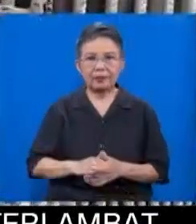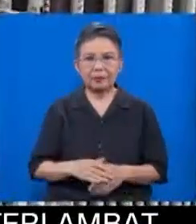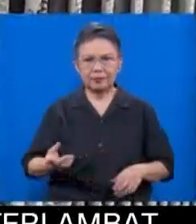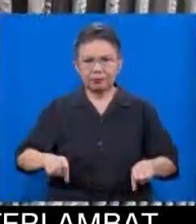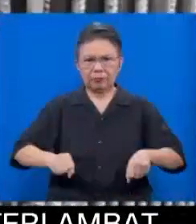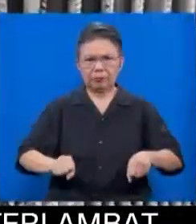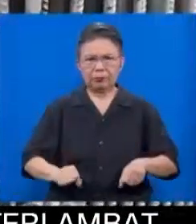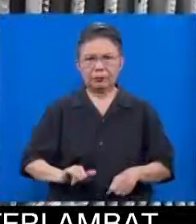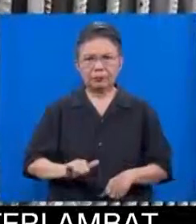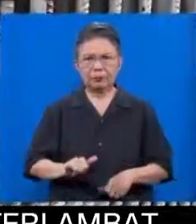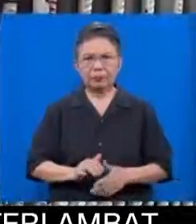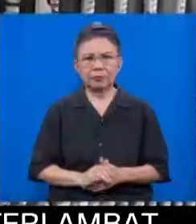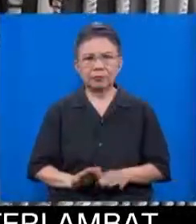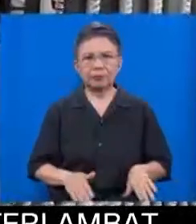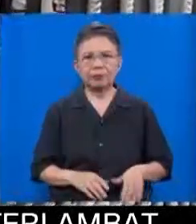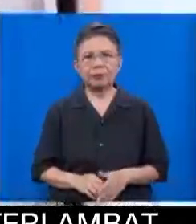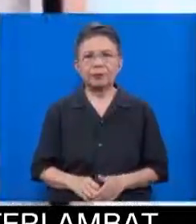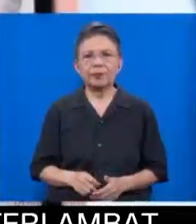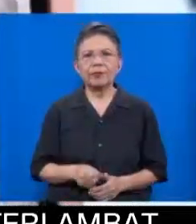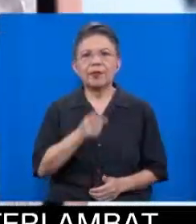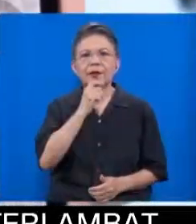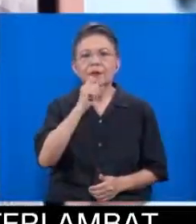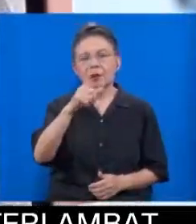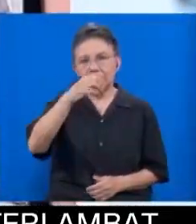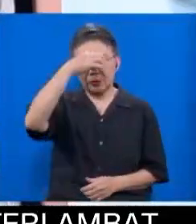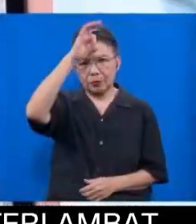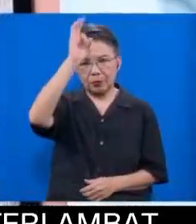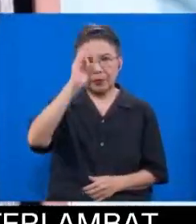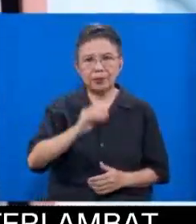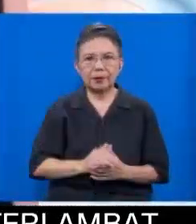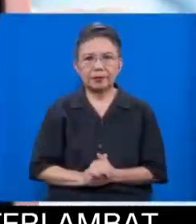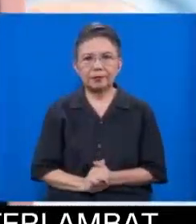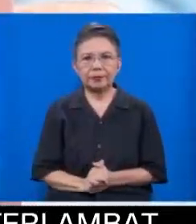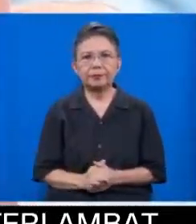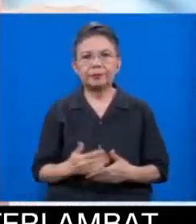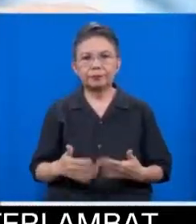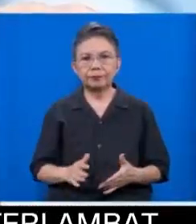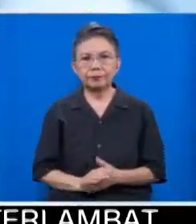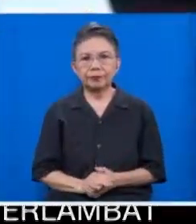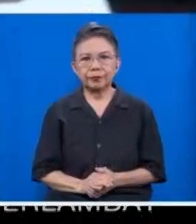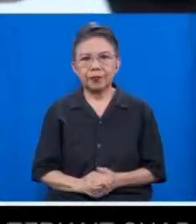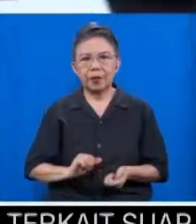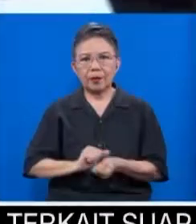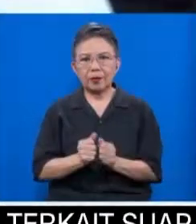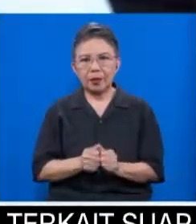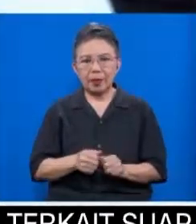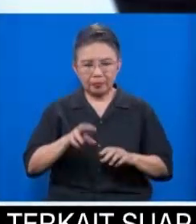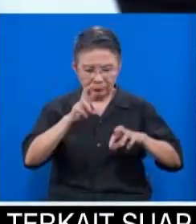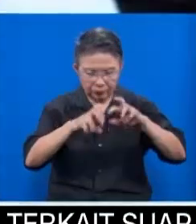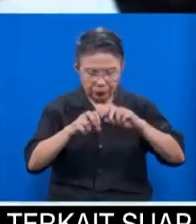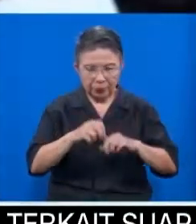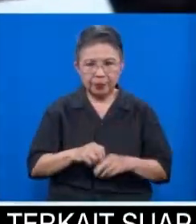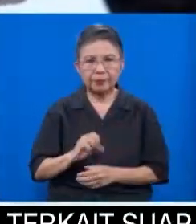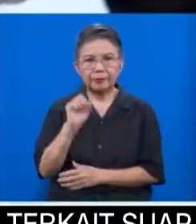Baik. Kasus pencurian kendaraan bermotor ini telah dilaporkan korban ke pihak kepolisian. Kini kasus dalam penyidikan